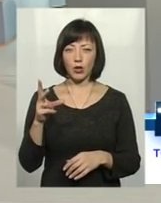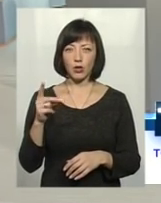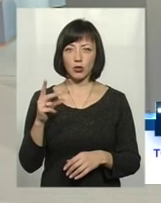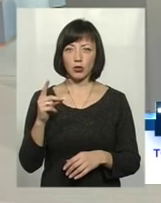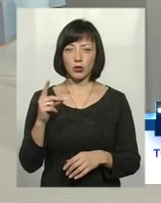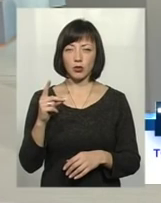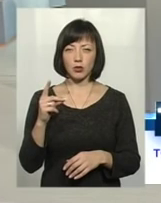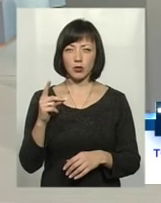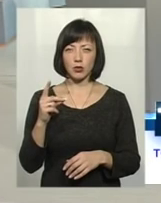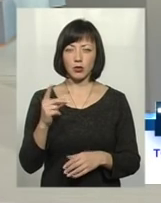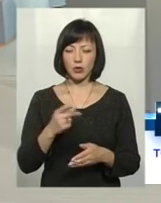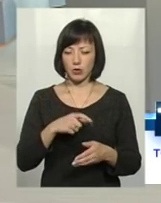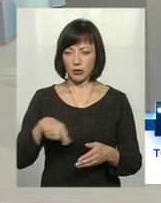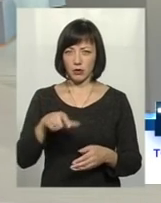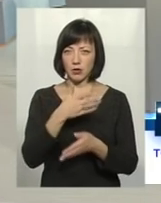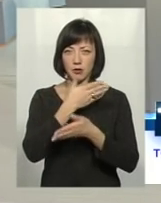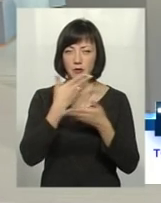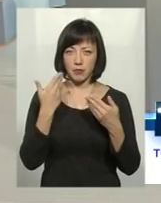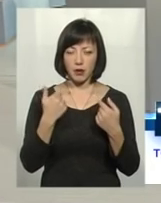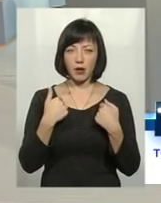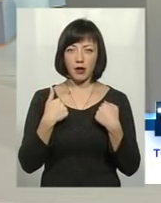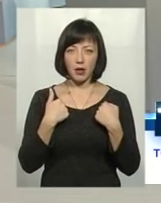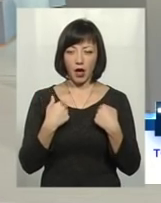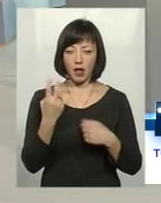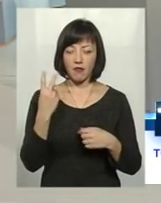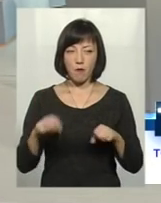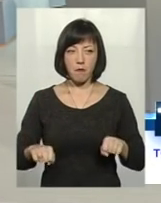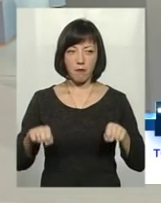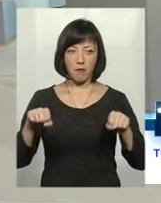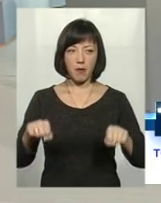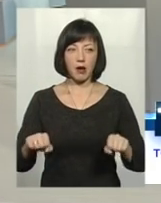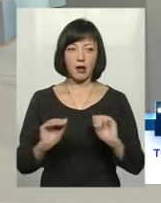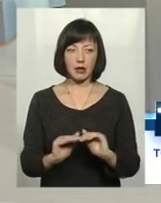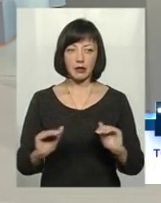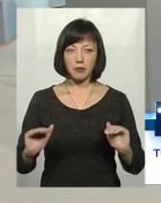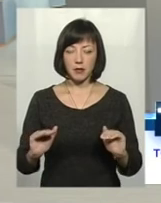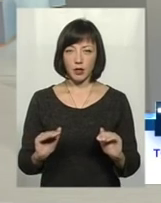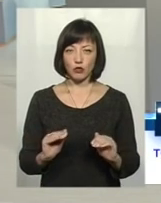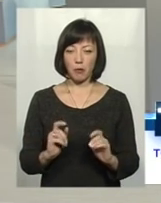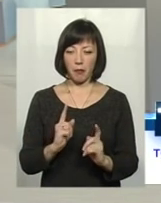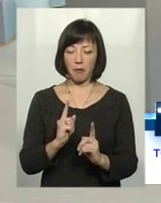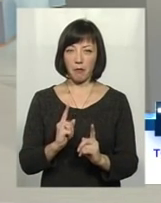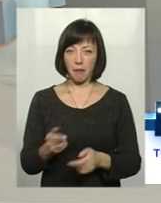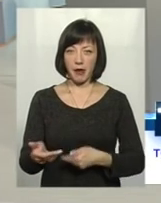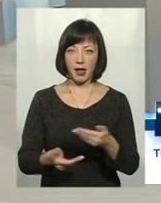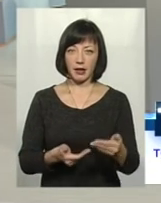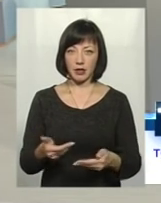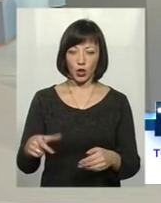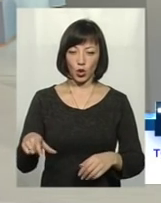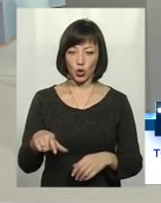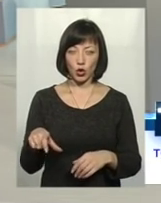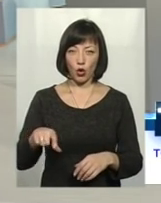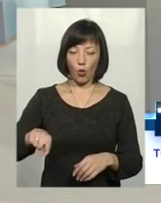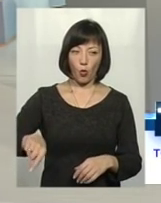Однак переходити дорогу. Я йду з двома дітьми, мені треба, щоб перейти дорогу, треба обійти.